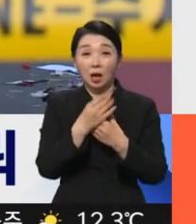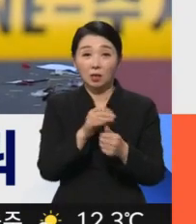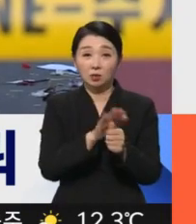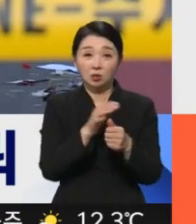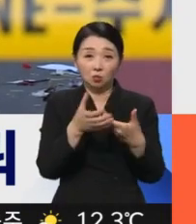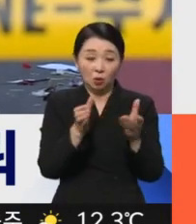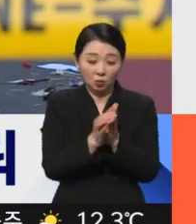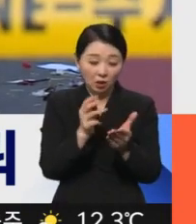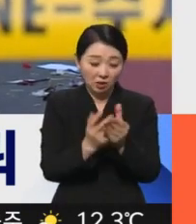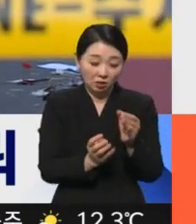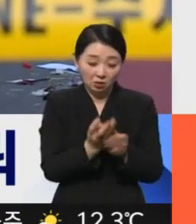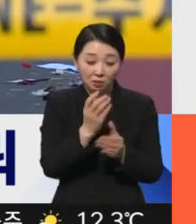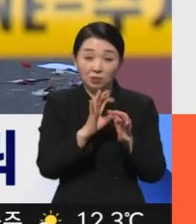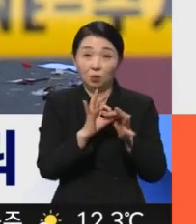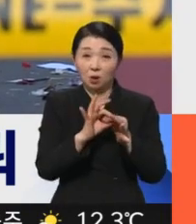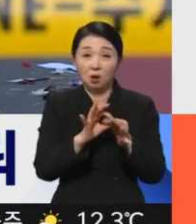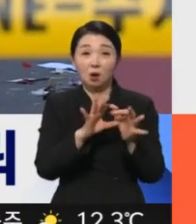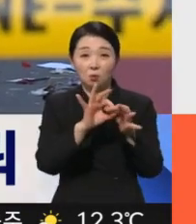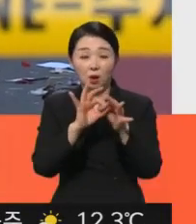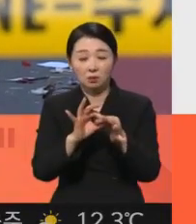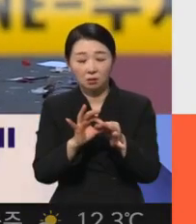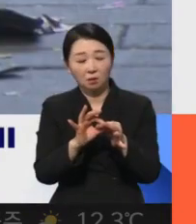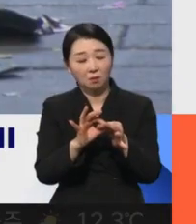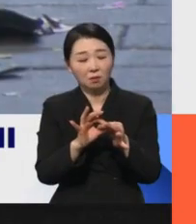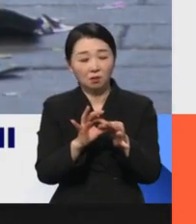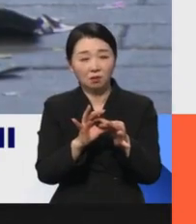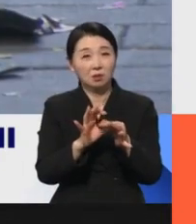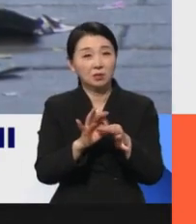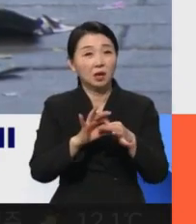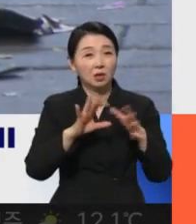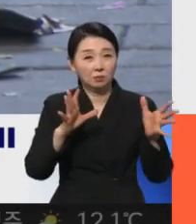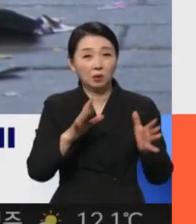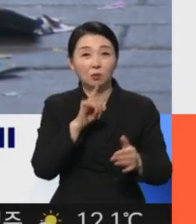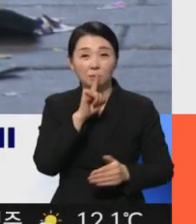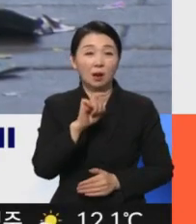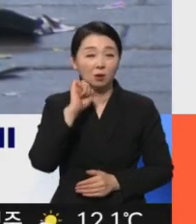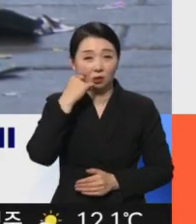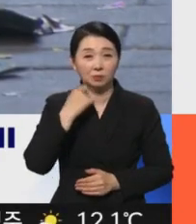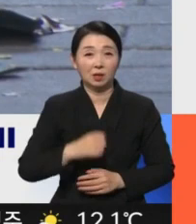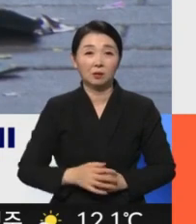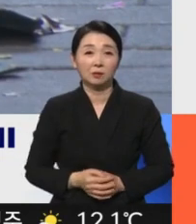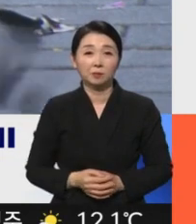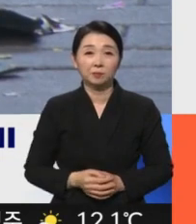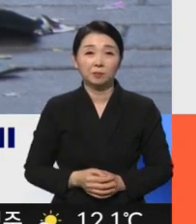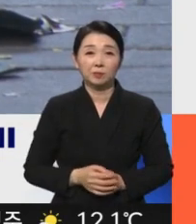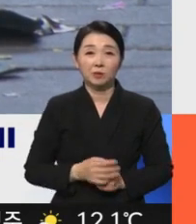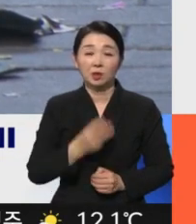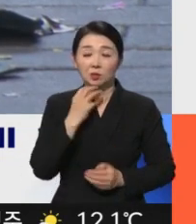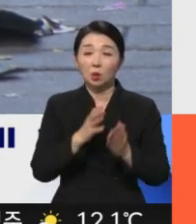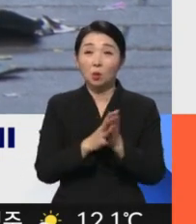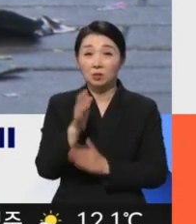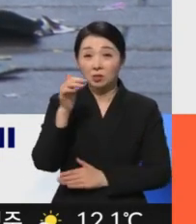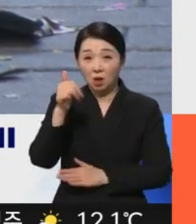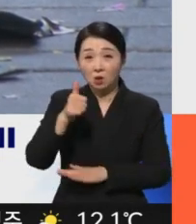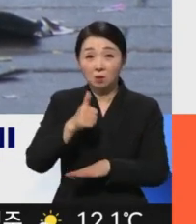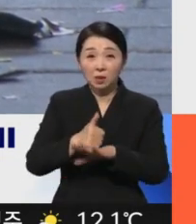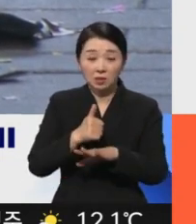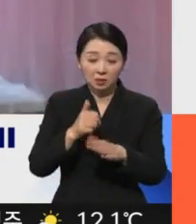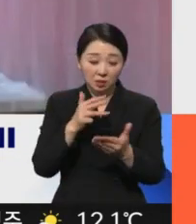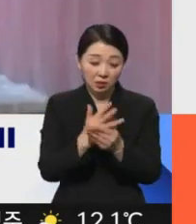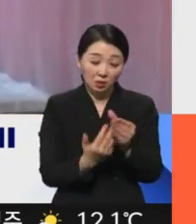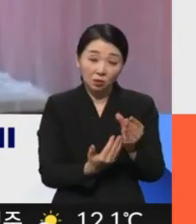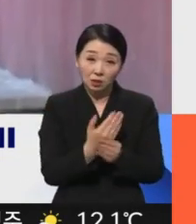이태원 참사와의 관련성을 예단하긴 어렵다 이렇게 입장을 다시 밝혔는데요 오세훈 서울시장도 뒤늦게 이번